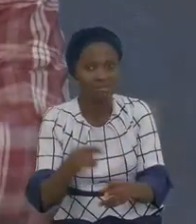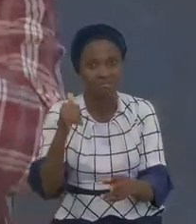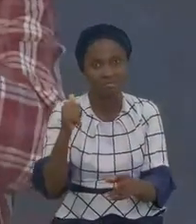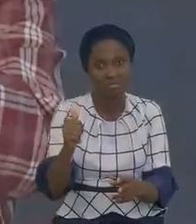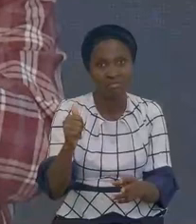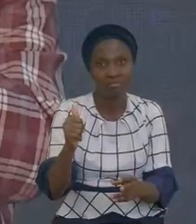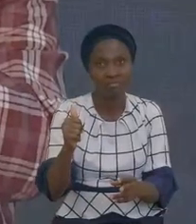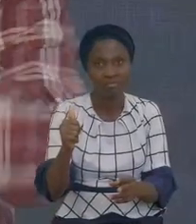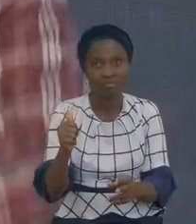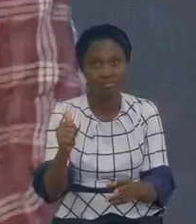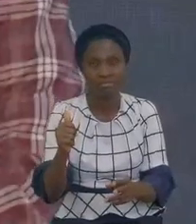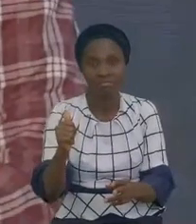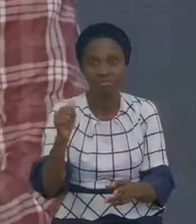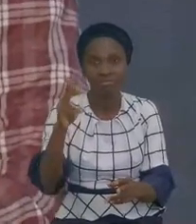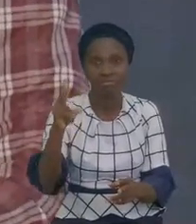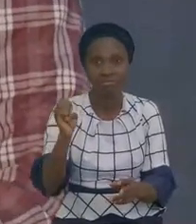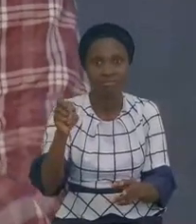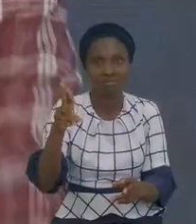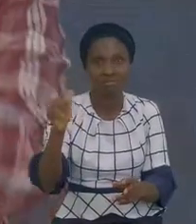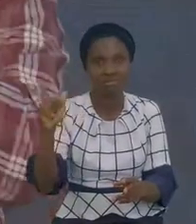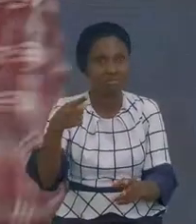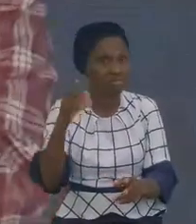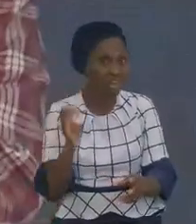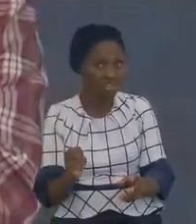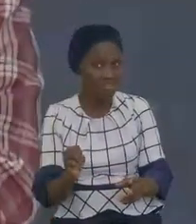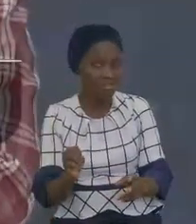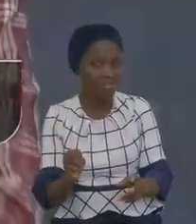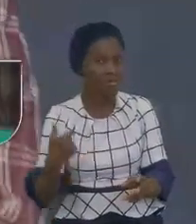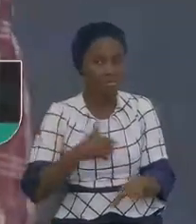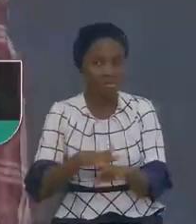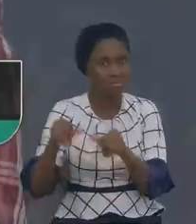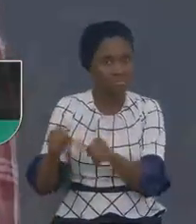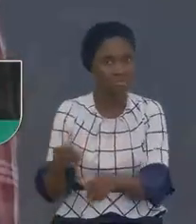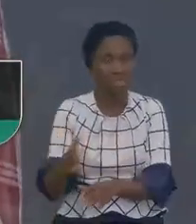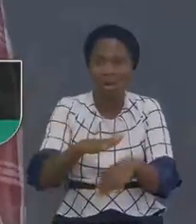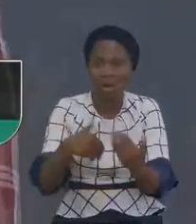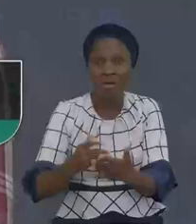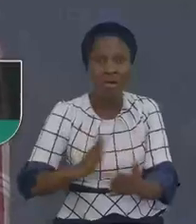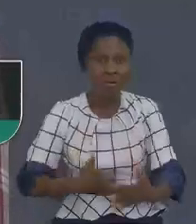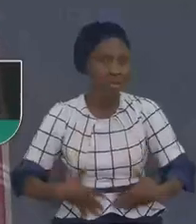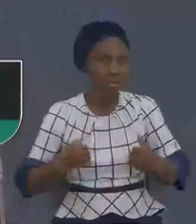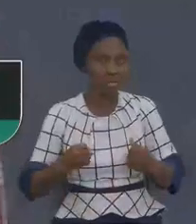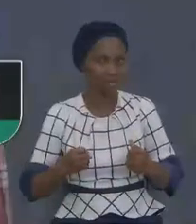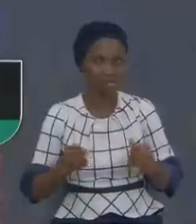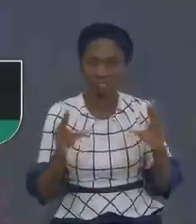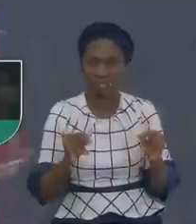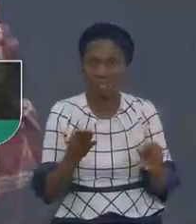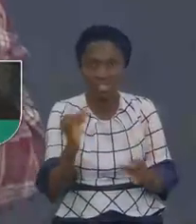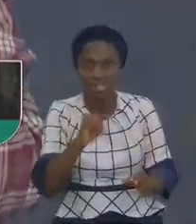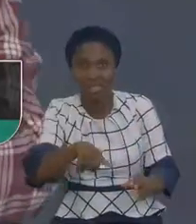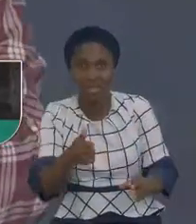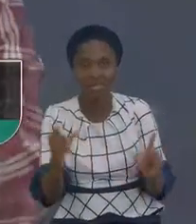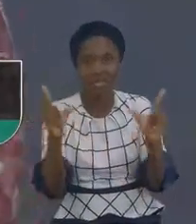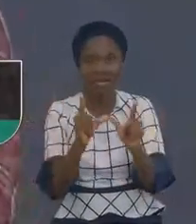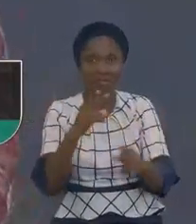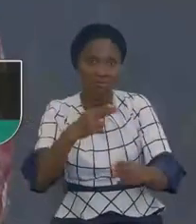aussi toute notre vie. Il y a un niveau appelé esclavage. Ou esclavage